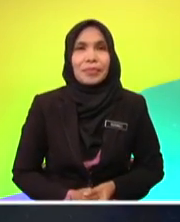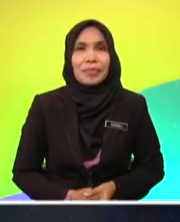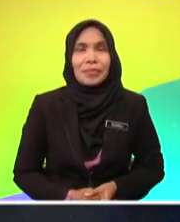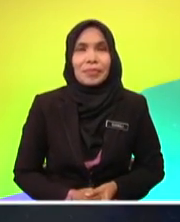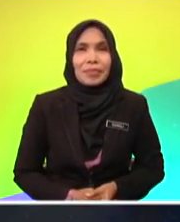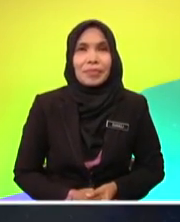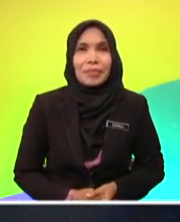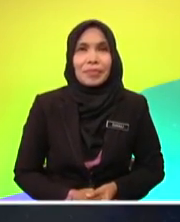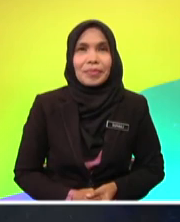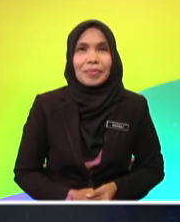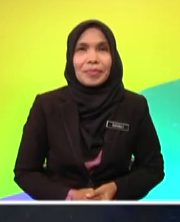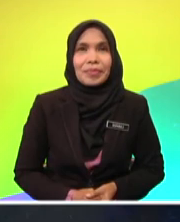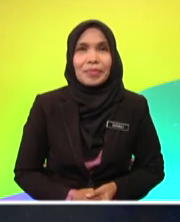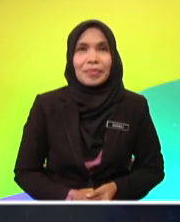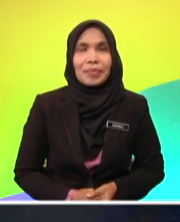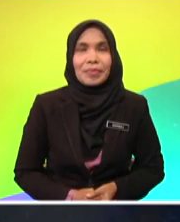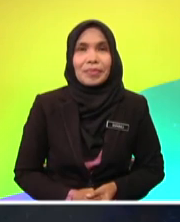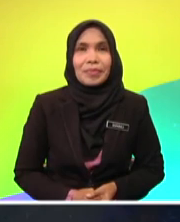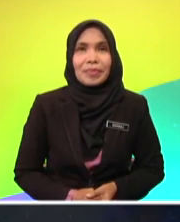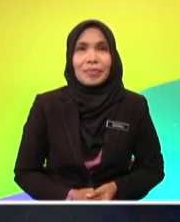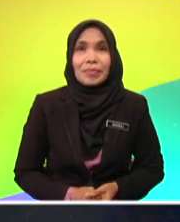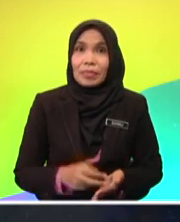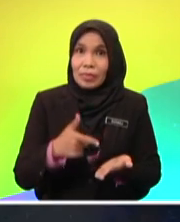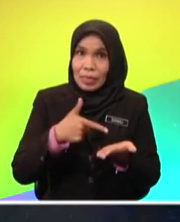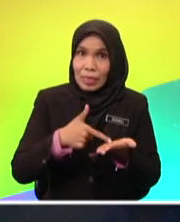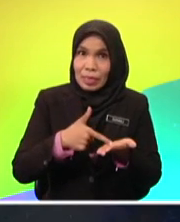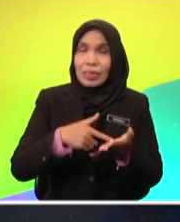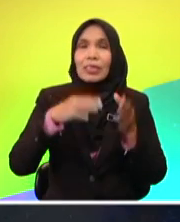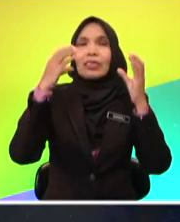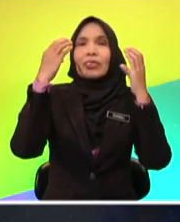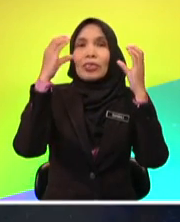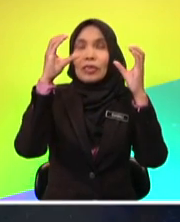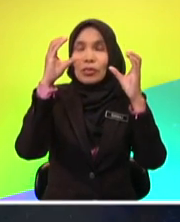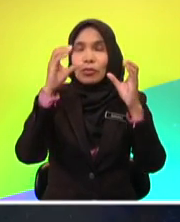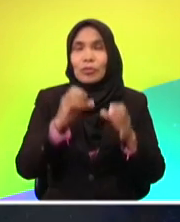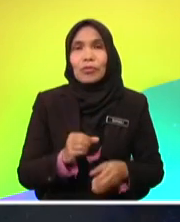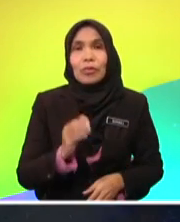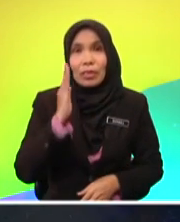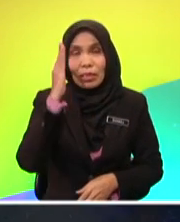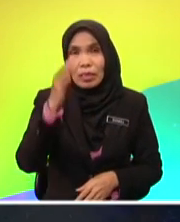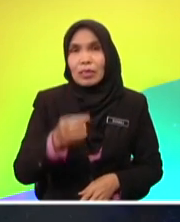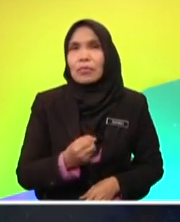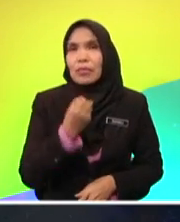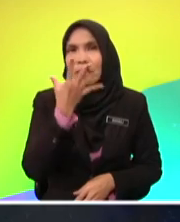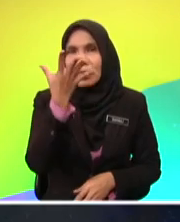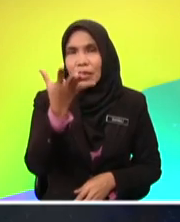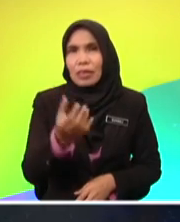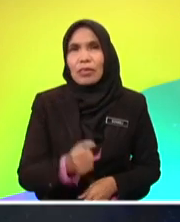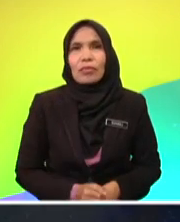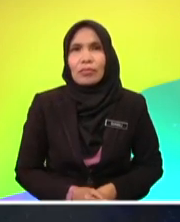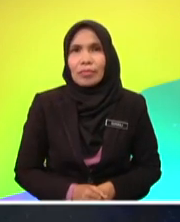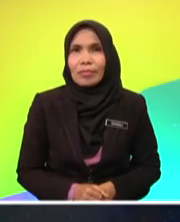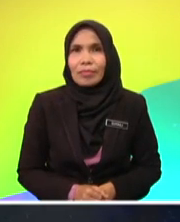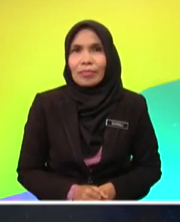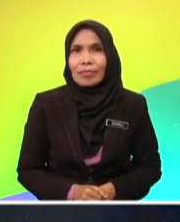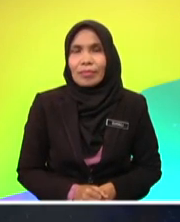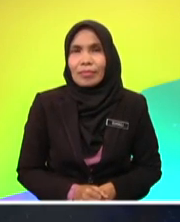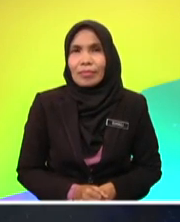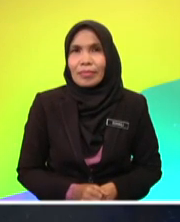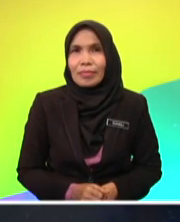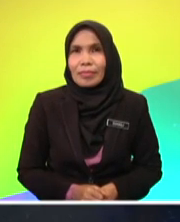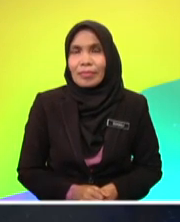Okey, untuk meneruskan pembelajaran kita hari ini, saya minta Cikgu Syairah terangkan pula tentang pengkelasan tumbuhan. Okey,